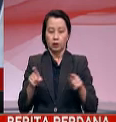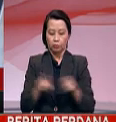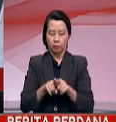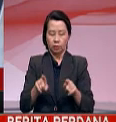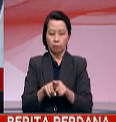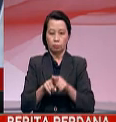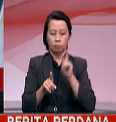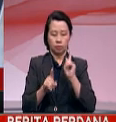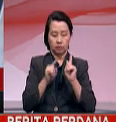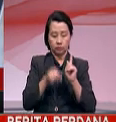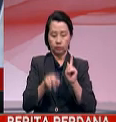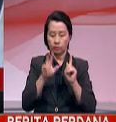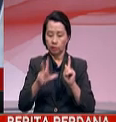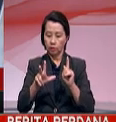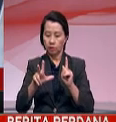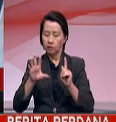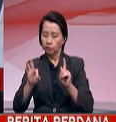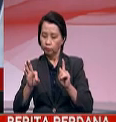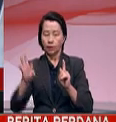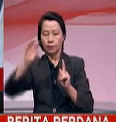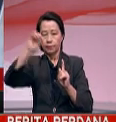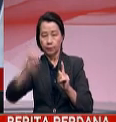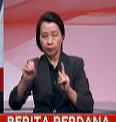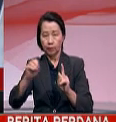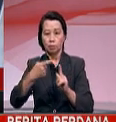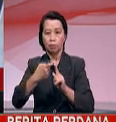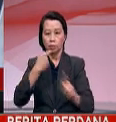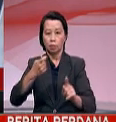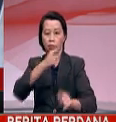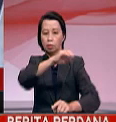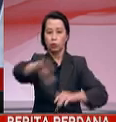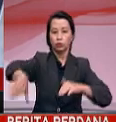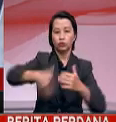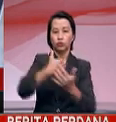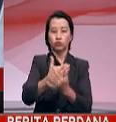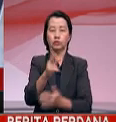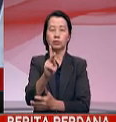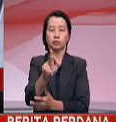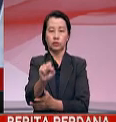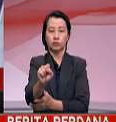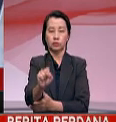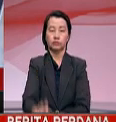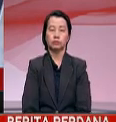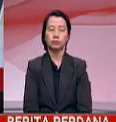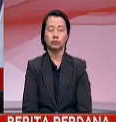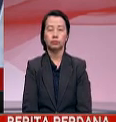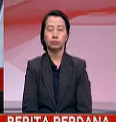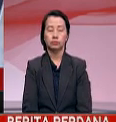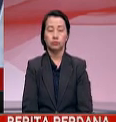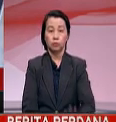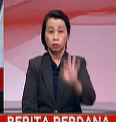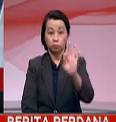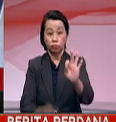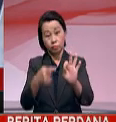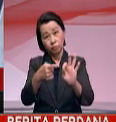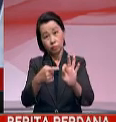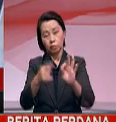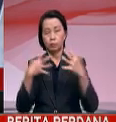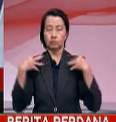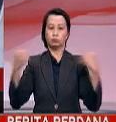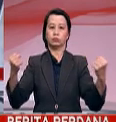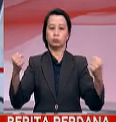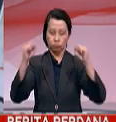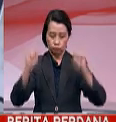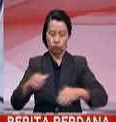bersamaan dengan 1.39% daripada jumlah keseluruhan kes. 9 kes pulih dan